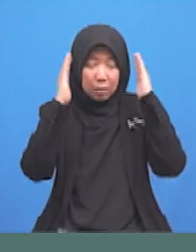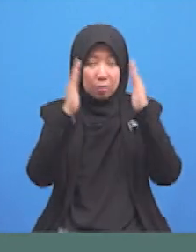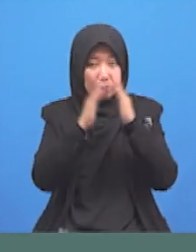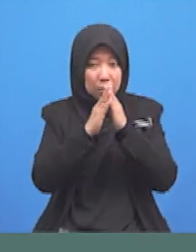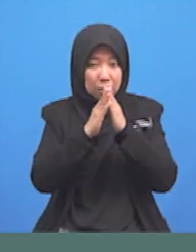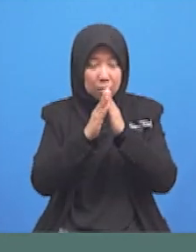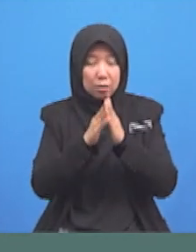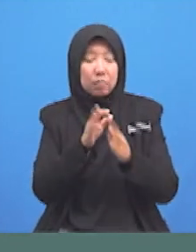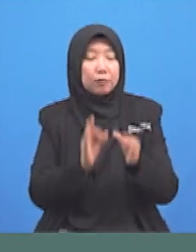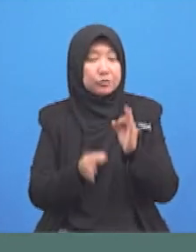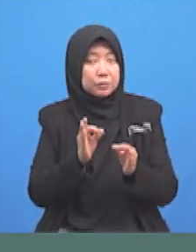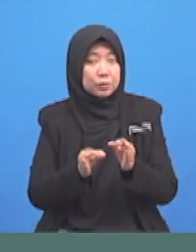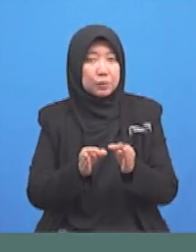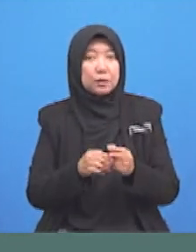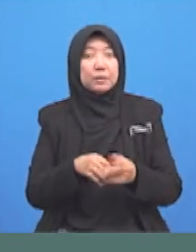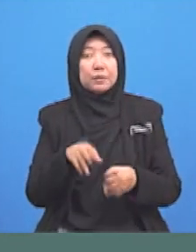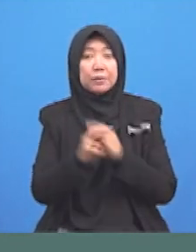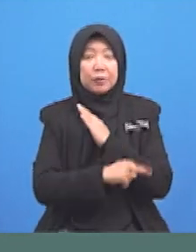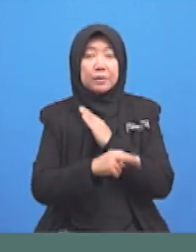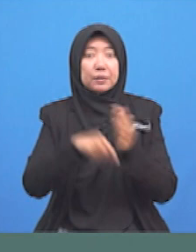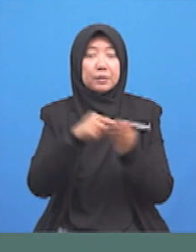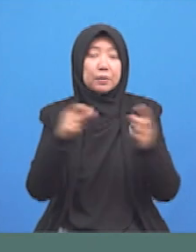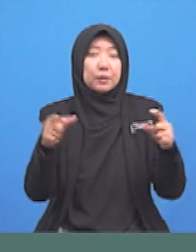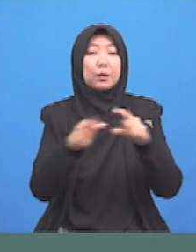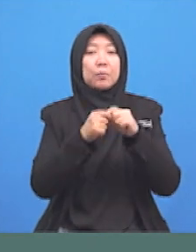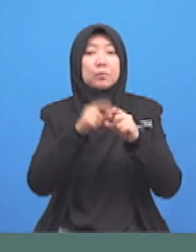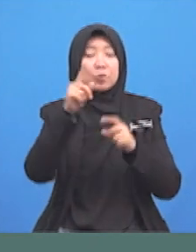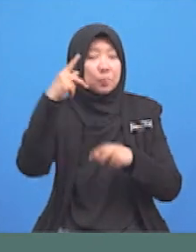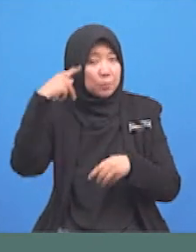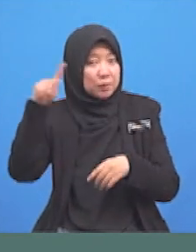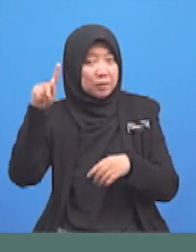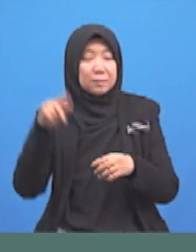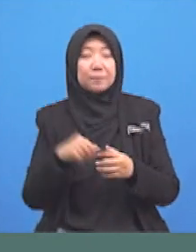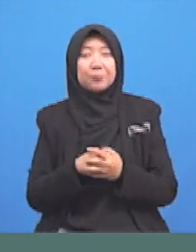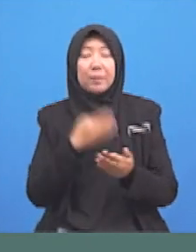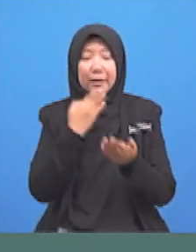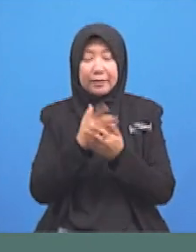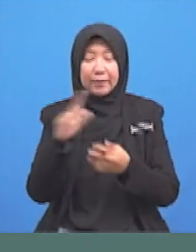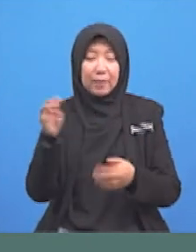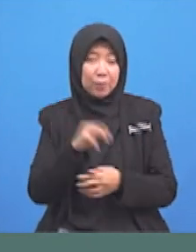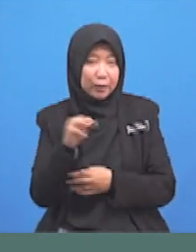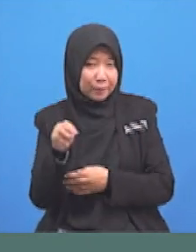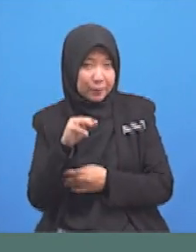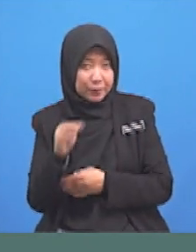negeri-negeri ini digabungkan sebagai satu unit politik. Baiklah murid-murid, cikgu paparkan